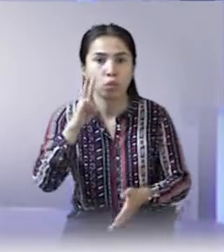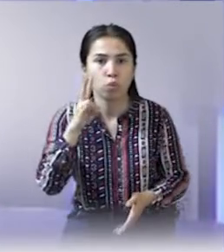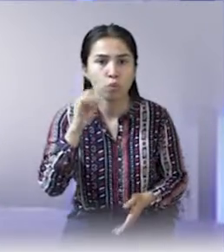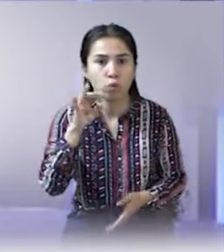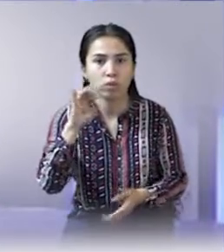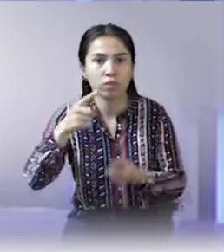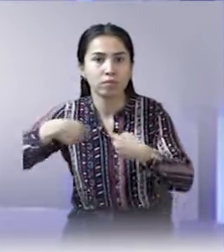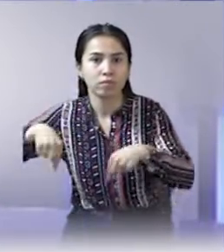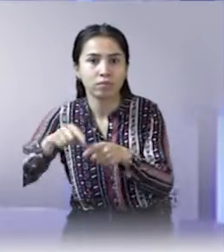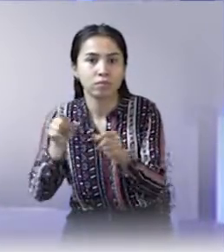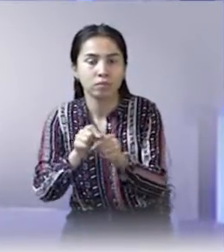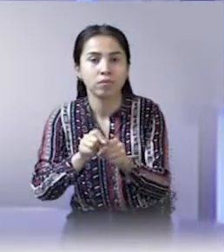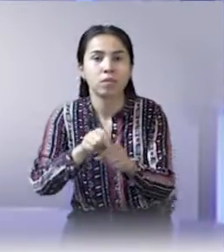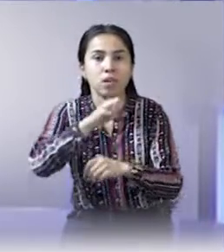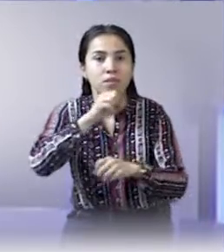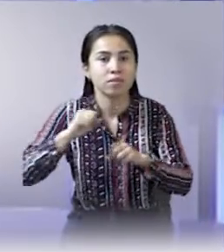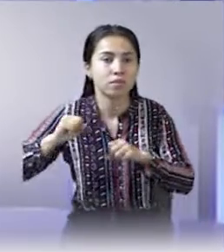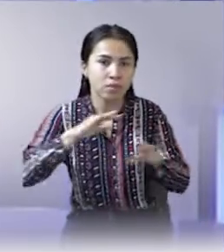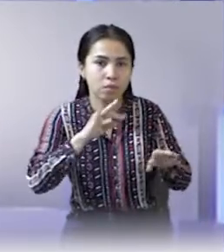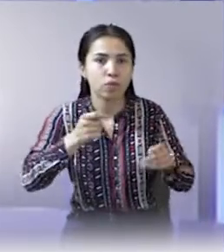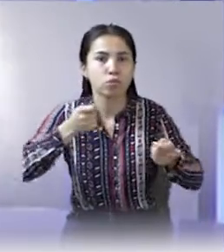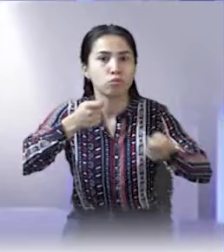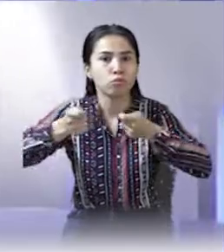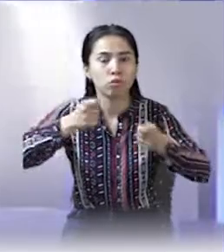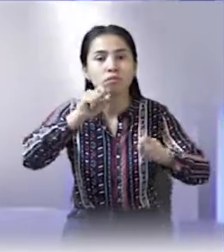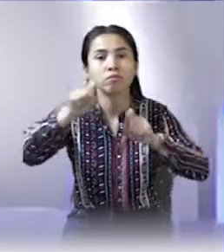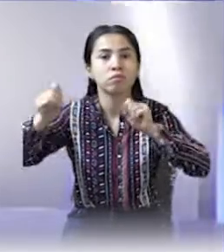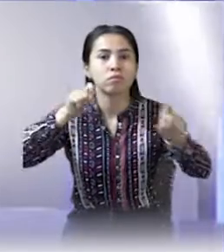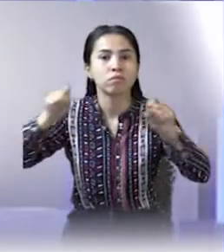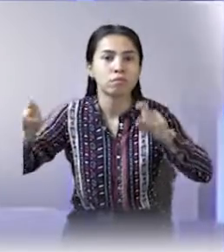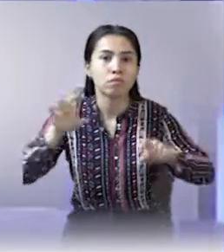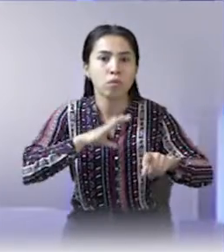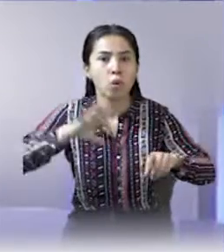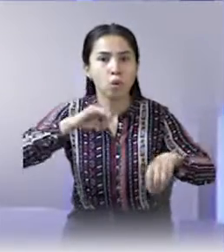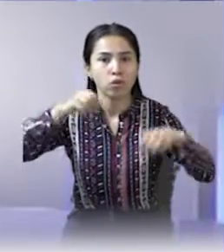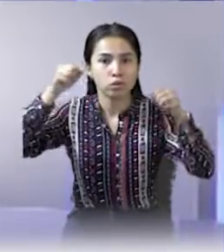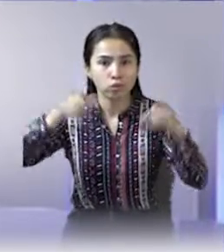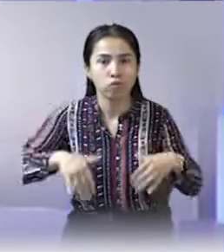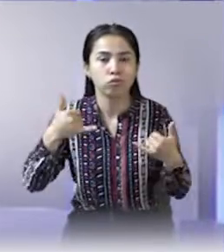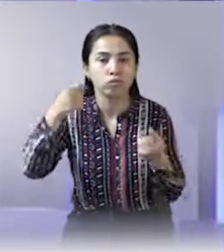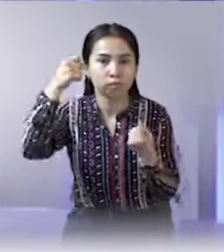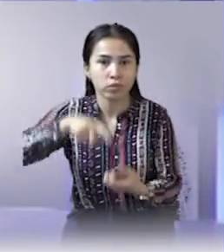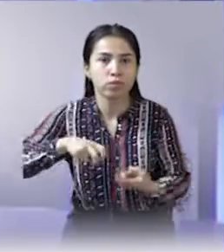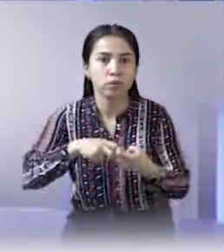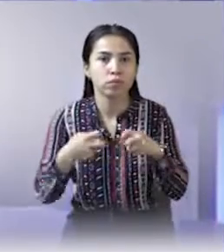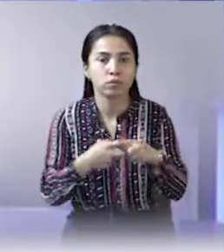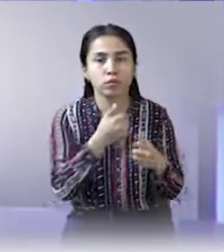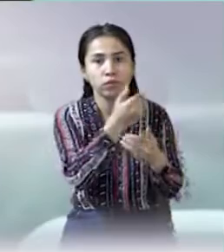Отан» дал конкретные поручения заместителям и руководителям соответствующих отделов по решению актуальных вопросов